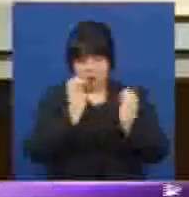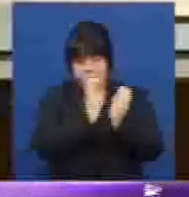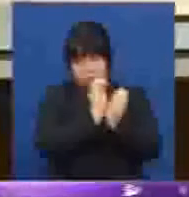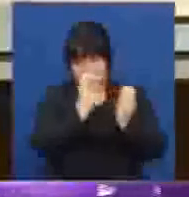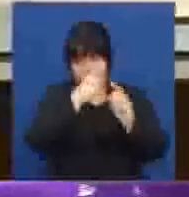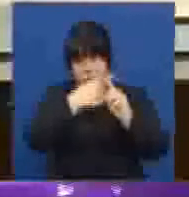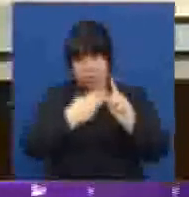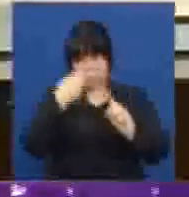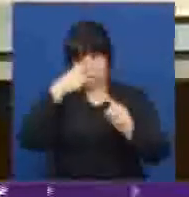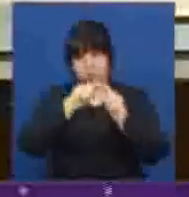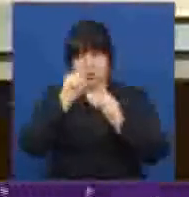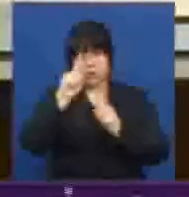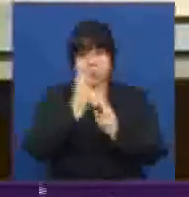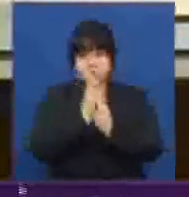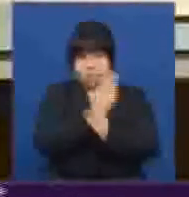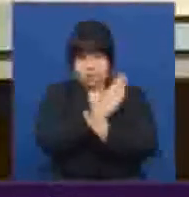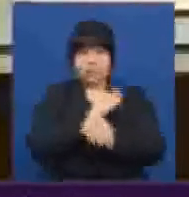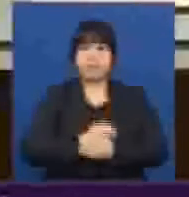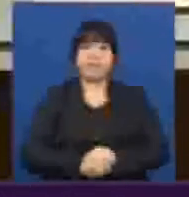าครับ